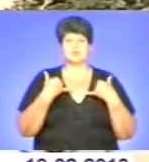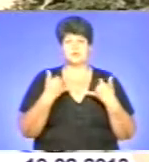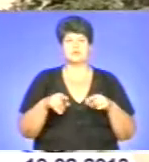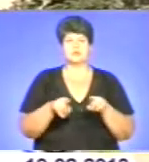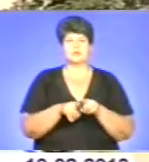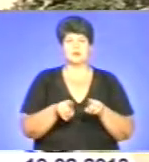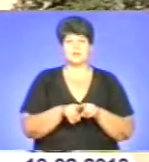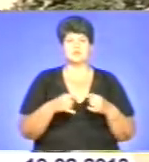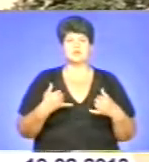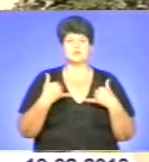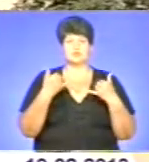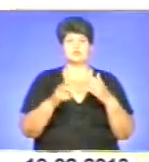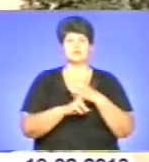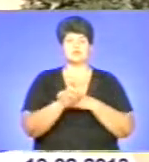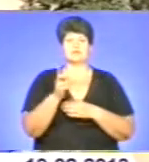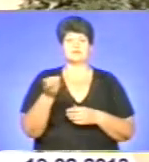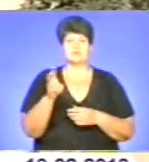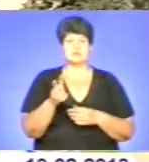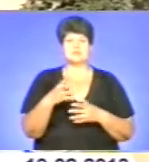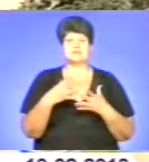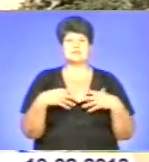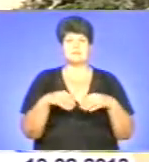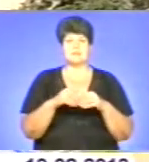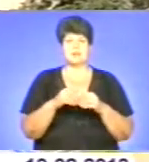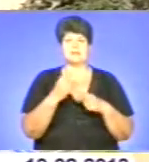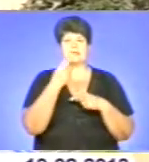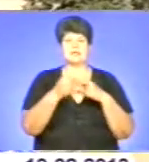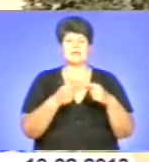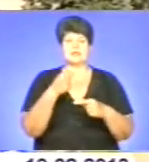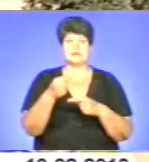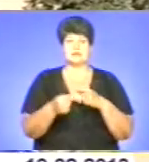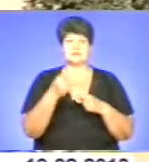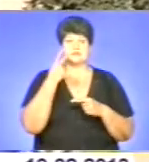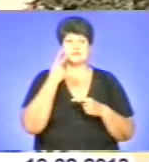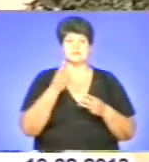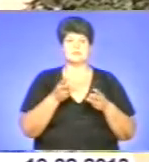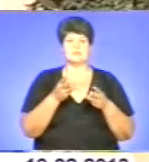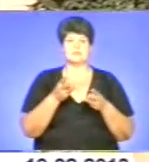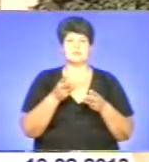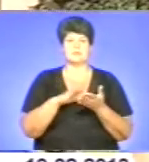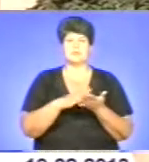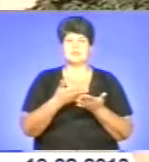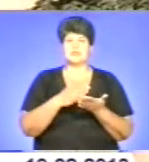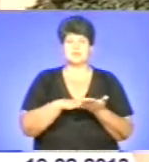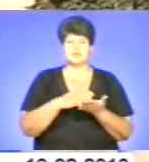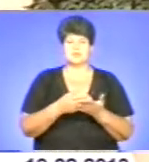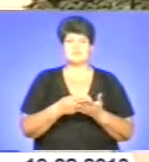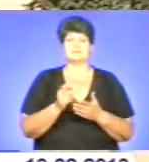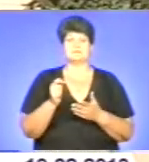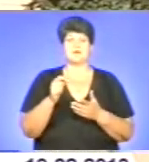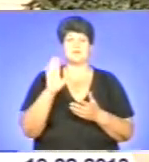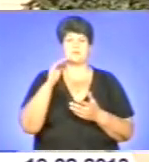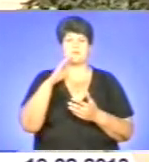шануємо до церкви ходимо сімені традиції це звичайно печуться такі пляниці з маком от потім з медом